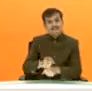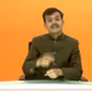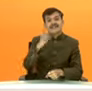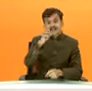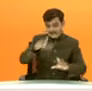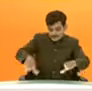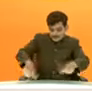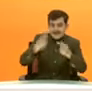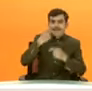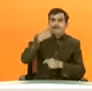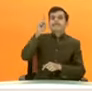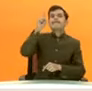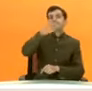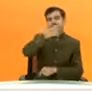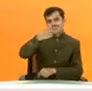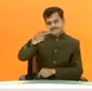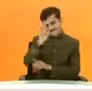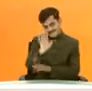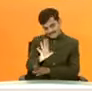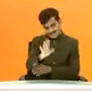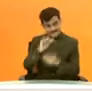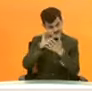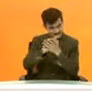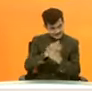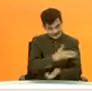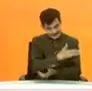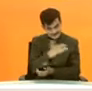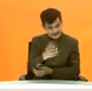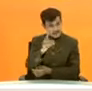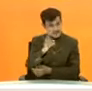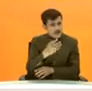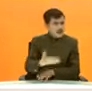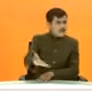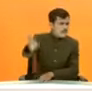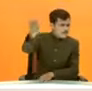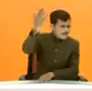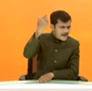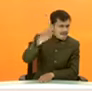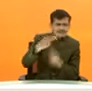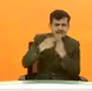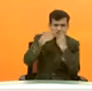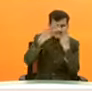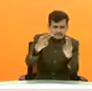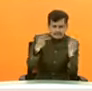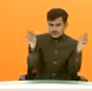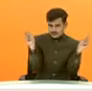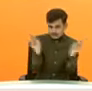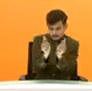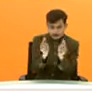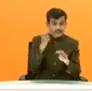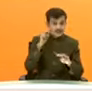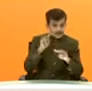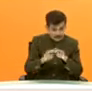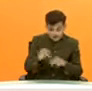नाम। साथियों, एक बड़ी पुरानी कहावत है, जहां